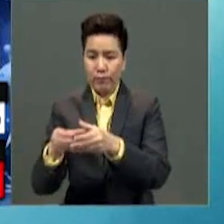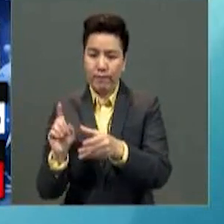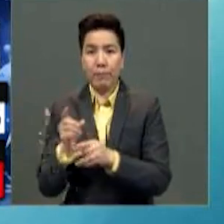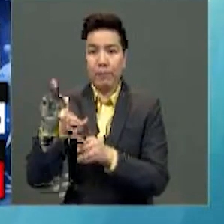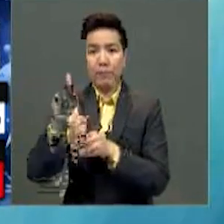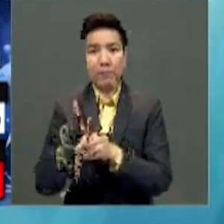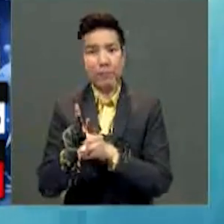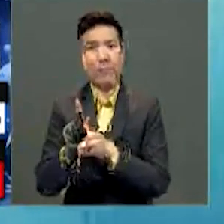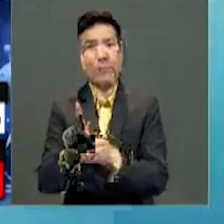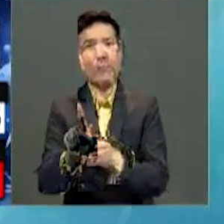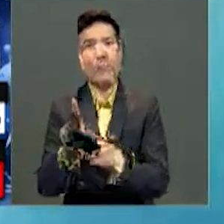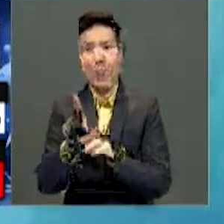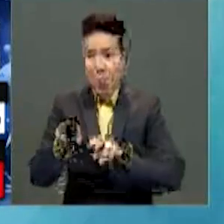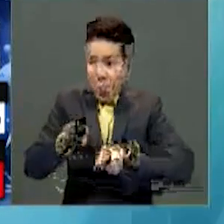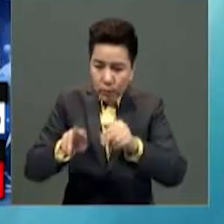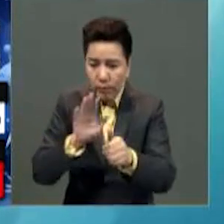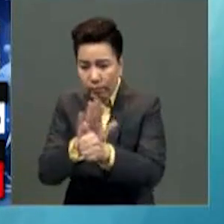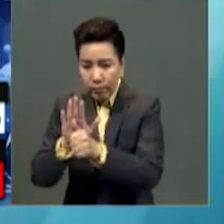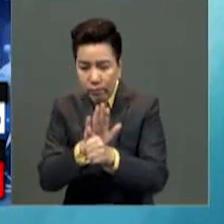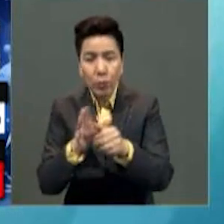คะแล้วก็ก็มีจัดคนติดตามเรียกเป็นเรียวฟ้องเรียก2 officer